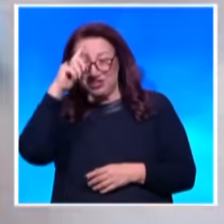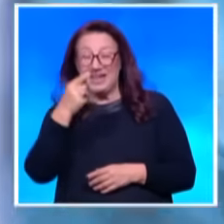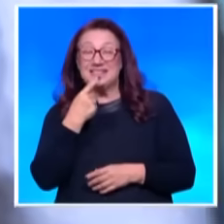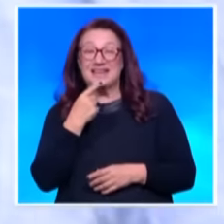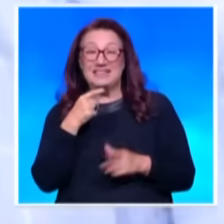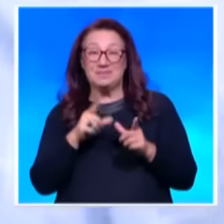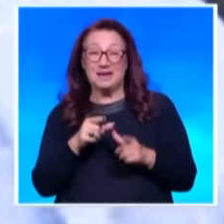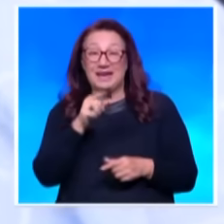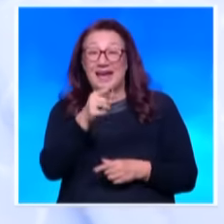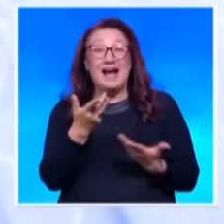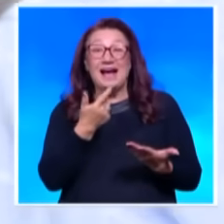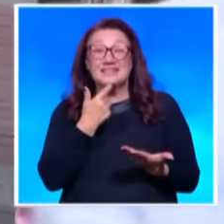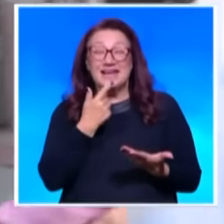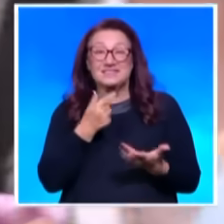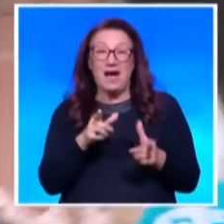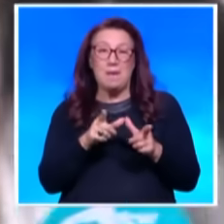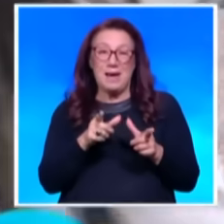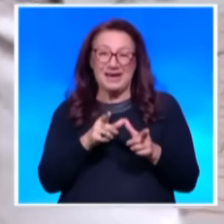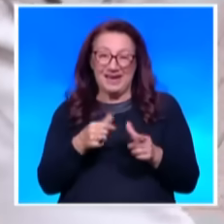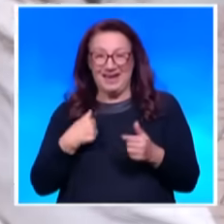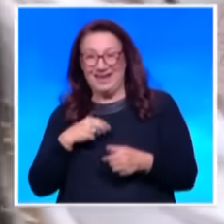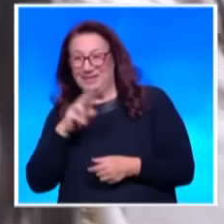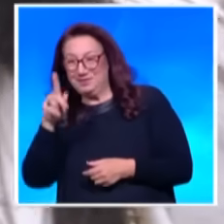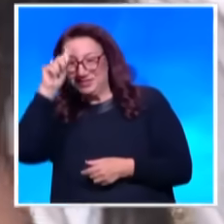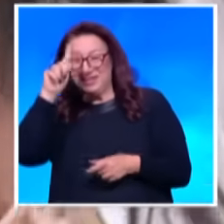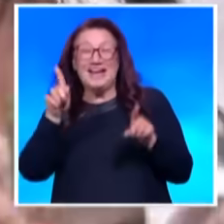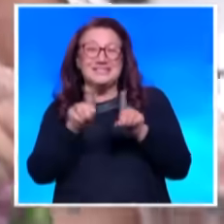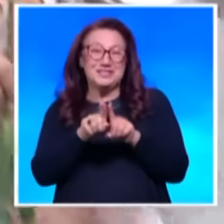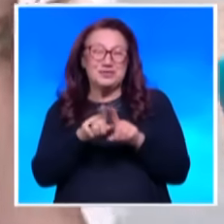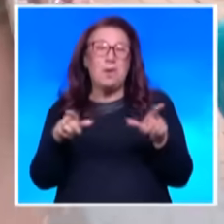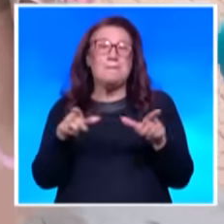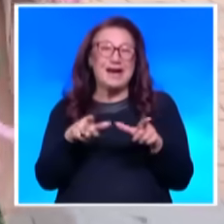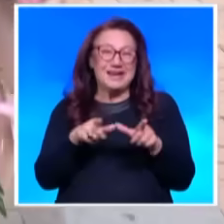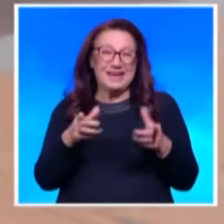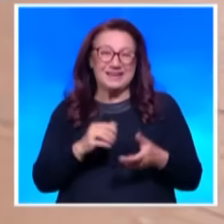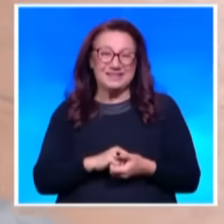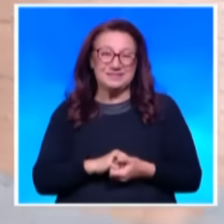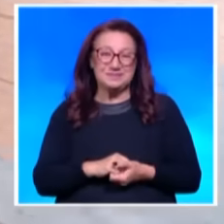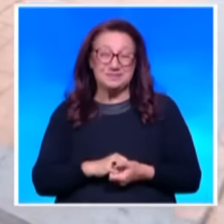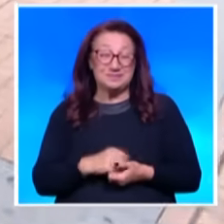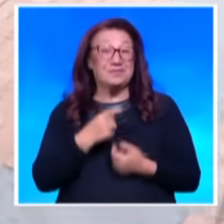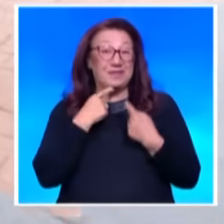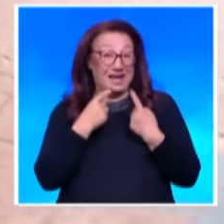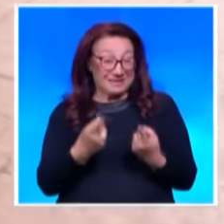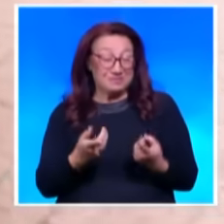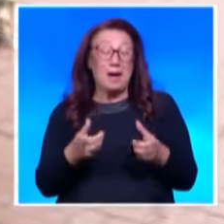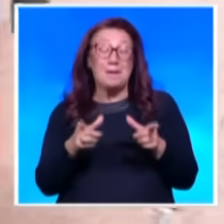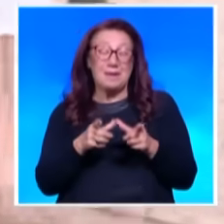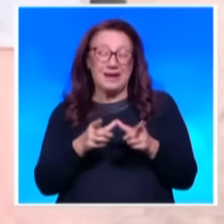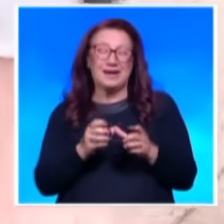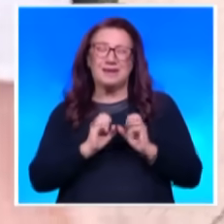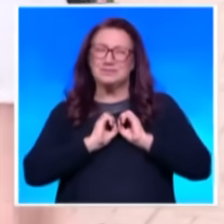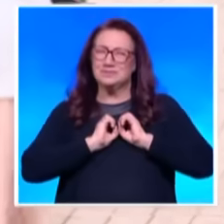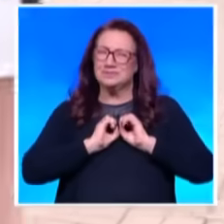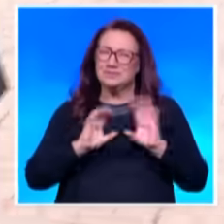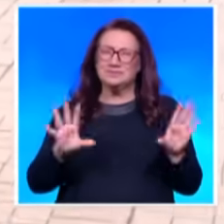казвате? Мария. На квадрат Мария. Мария и Мария. Казахме ли ви, че Мария е